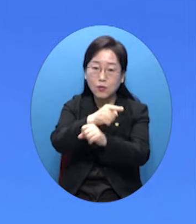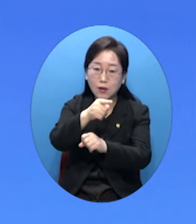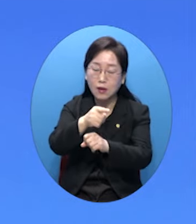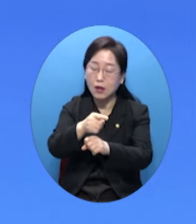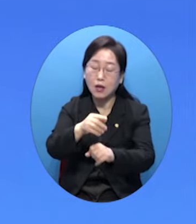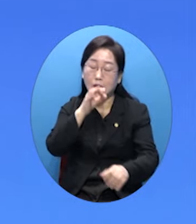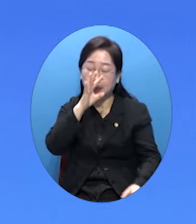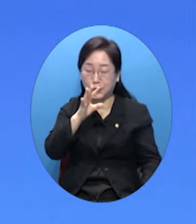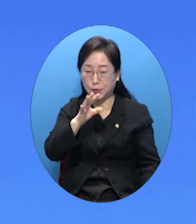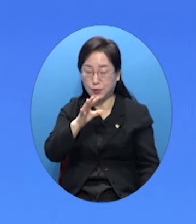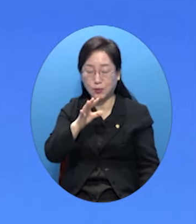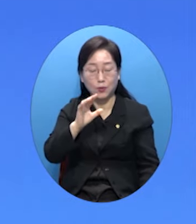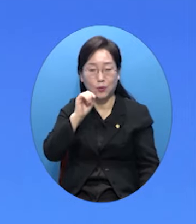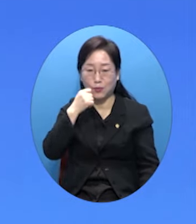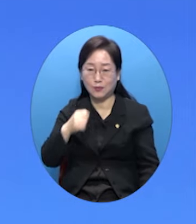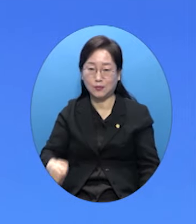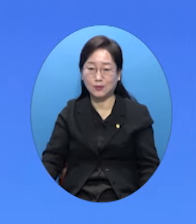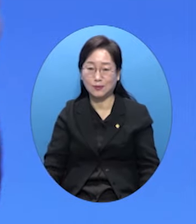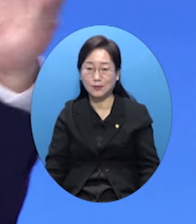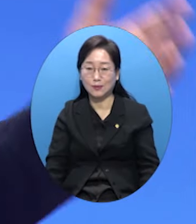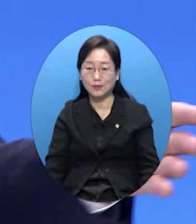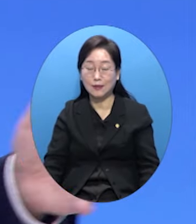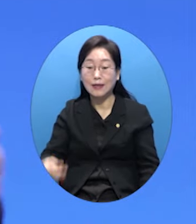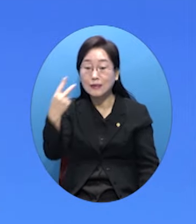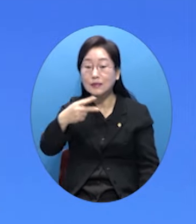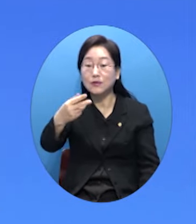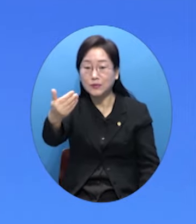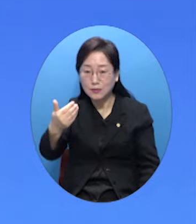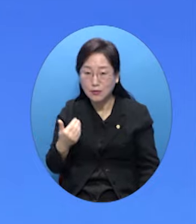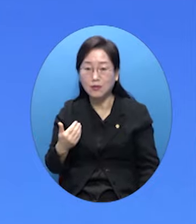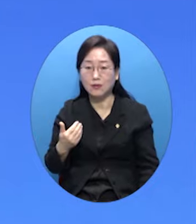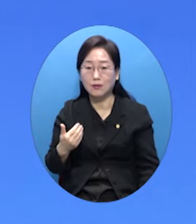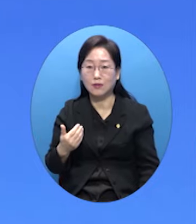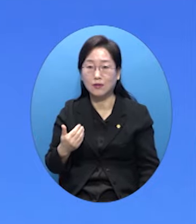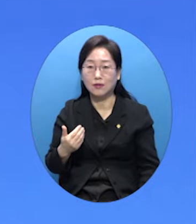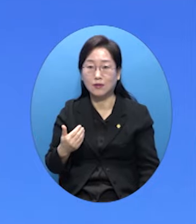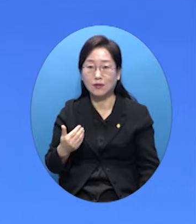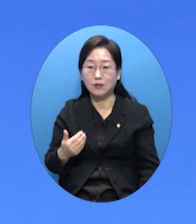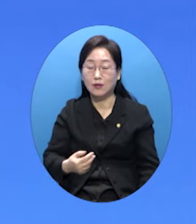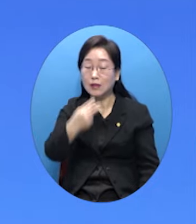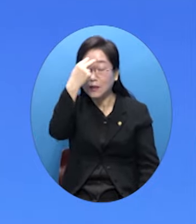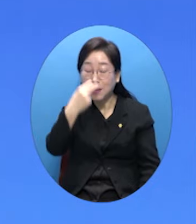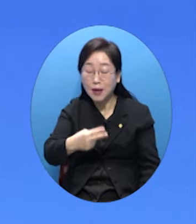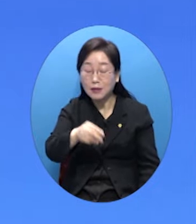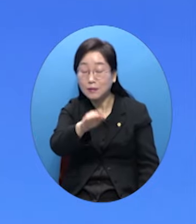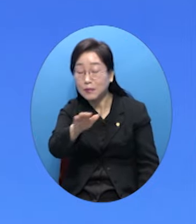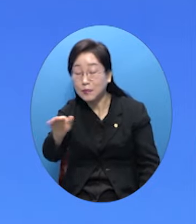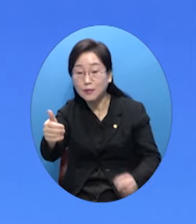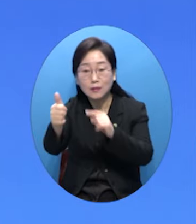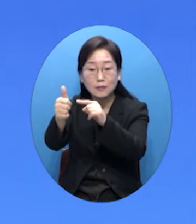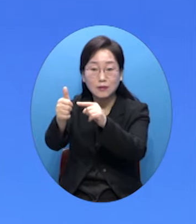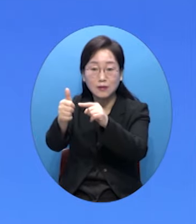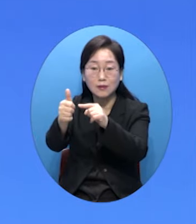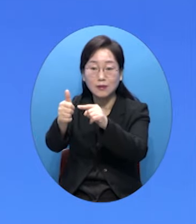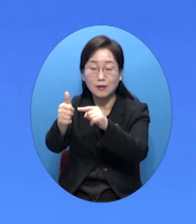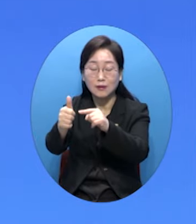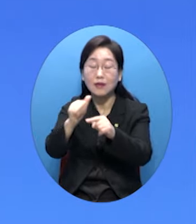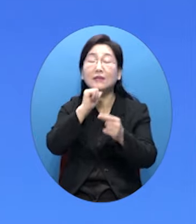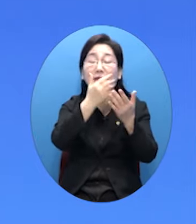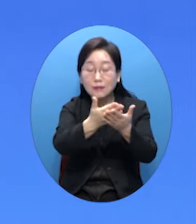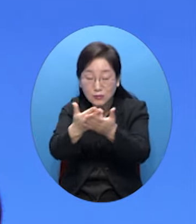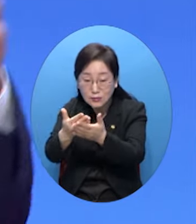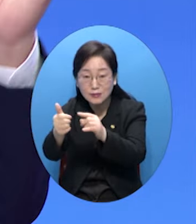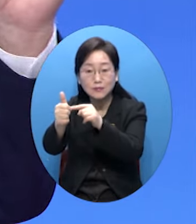불가능하지고 꿈도 못 꾸는 일인데 2000년 전에 맹인 바디메오가 거지